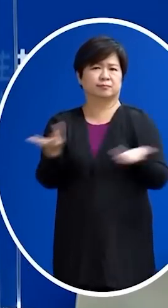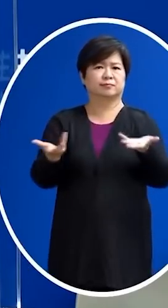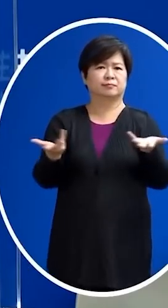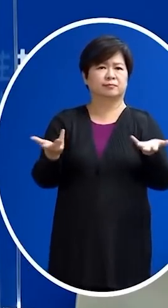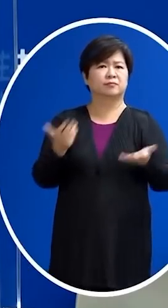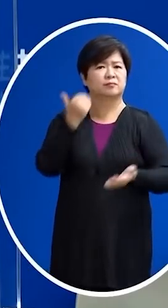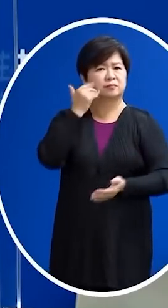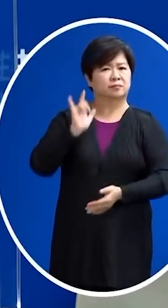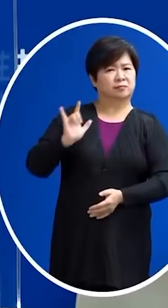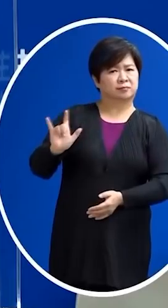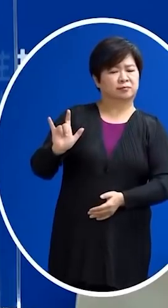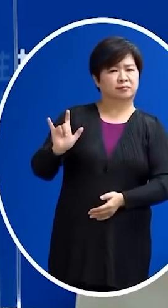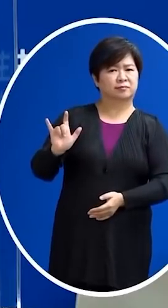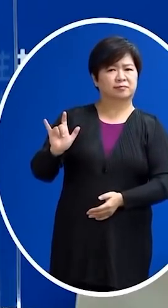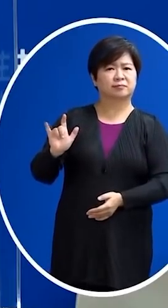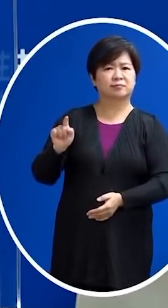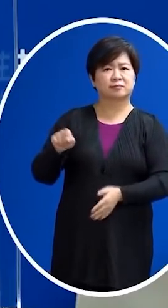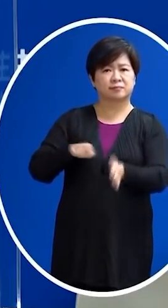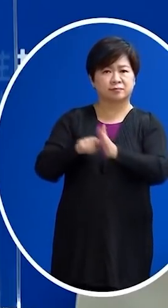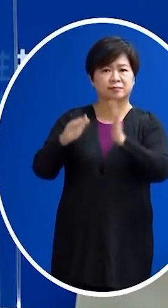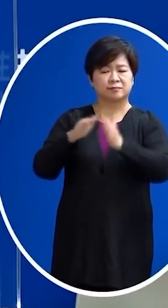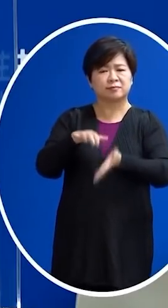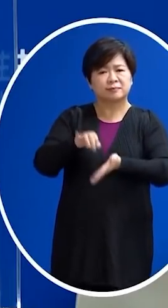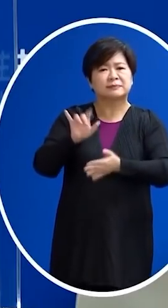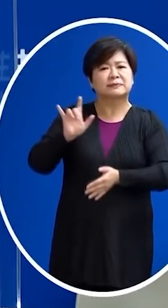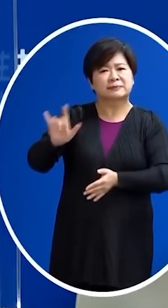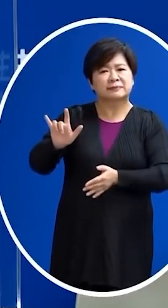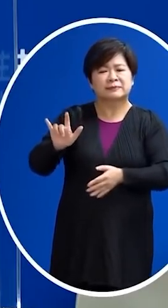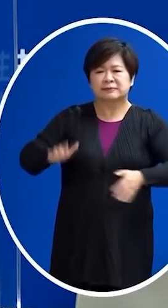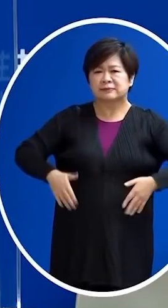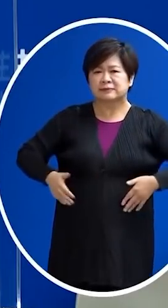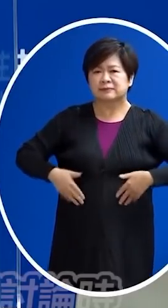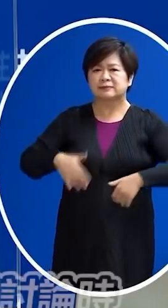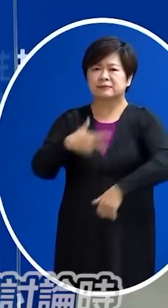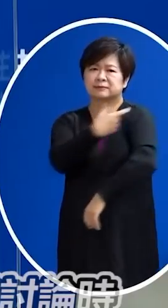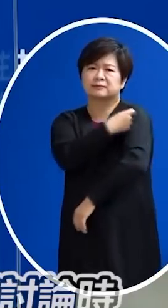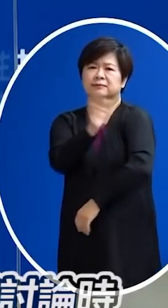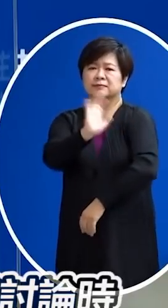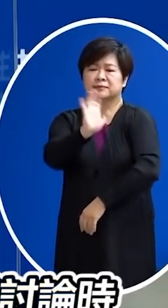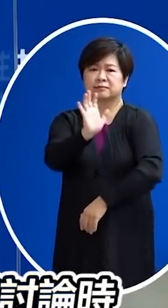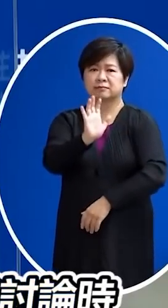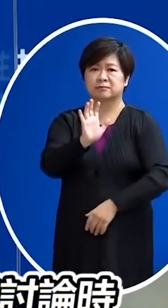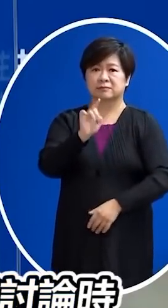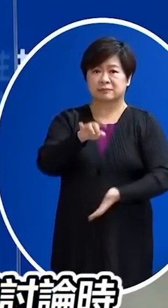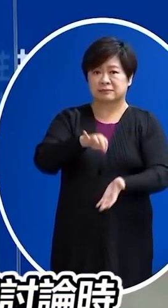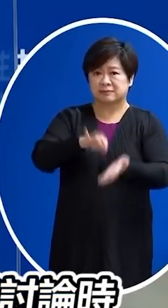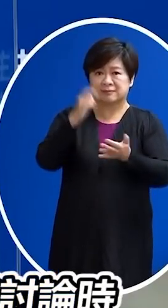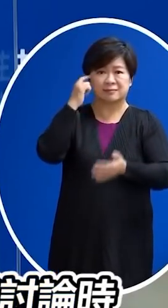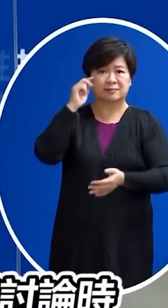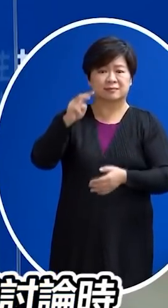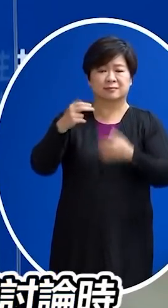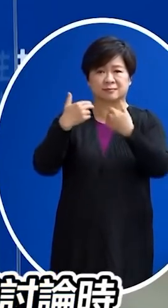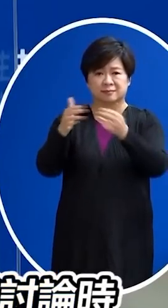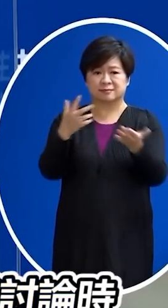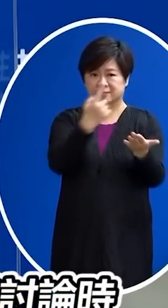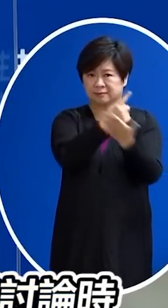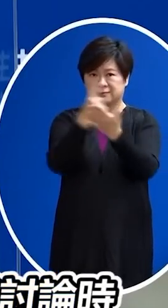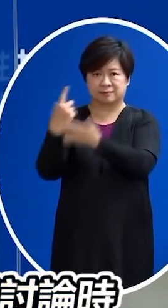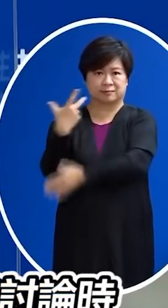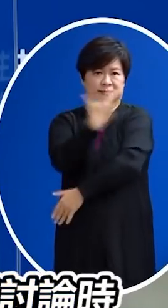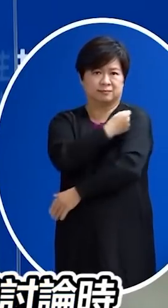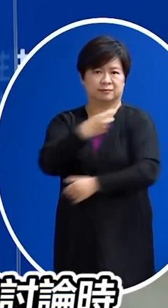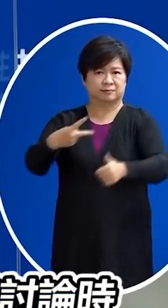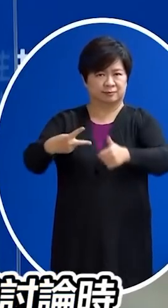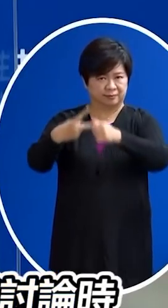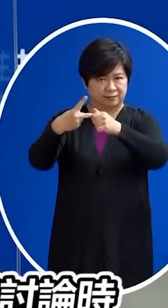吁暂缓的专家，那他们的认为就是说他的意见是不用每个人都打第二剂